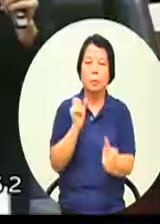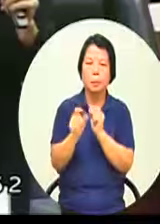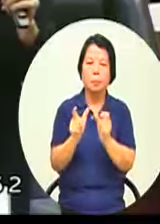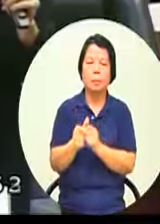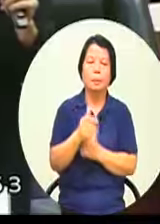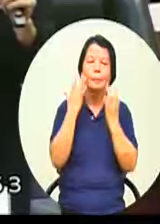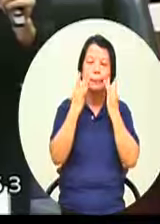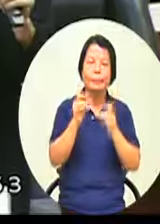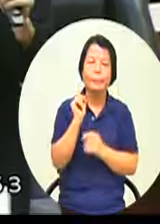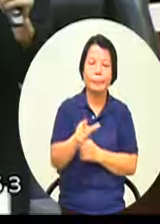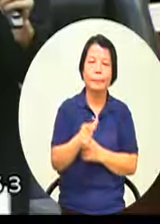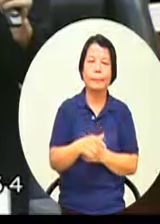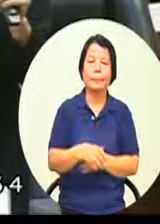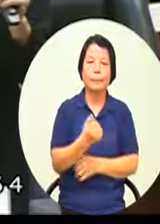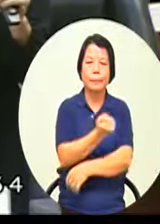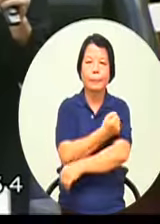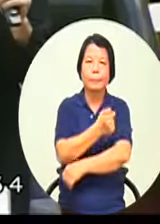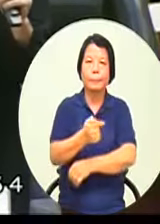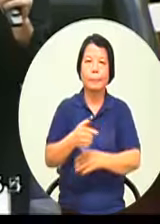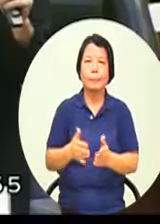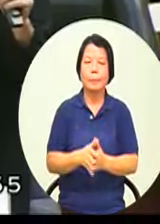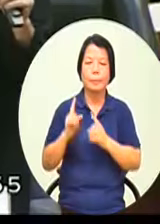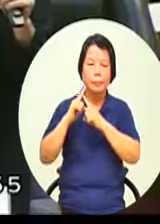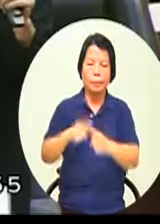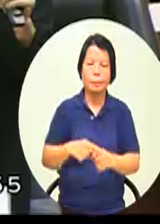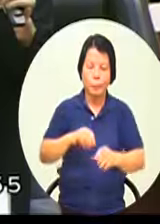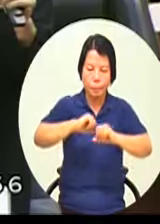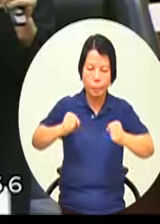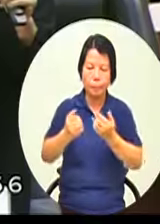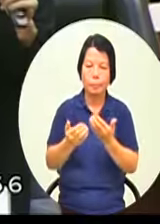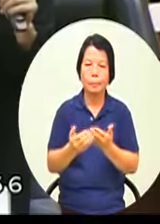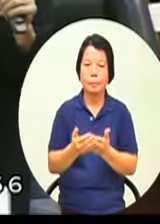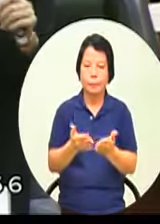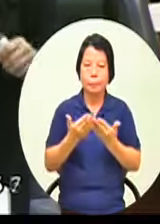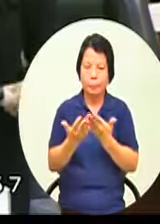苦，局长，去了解一下。